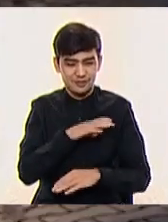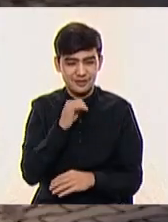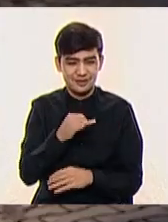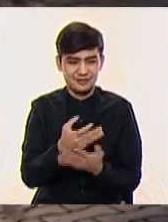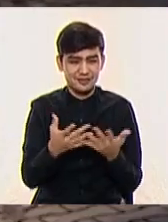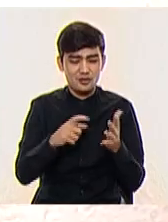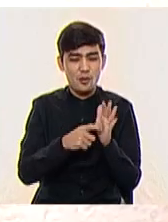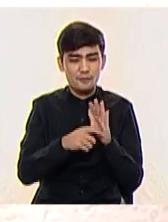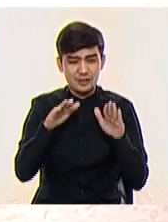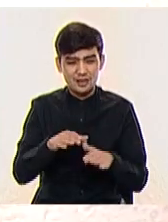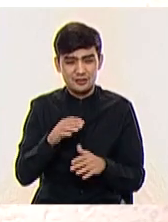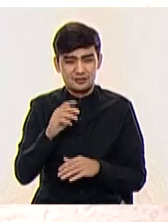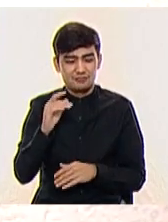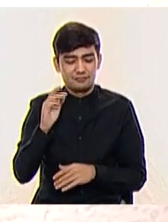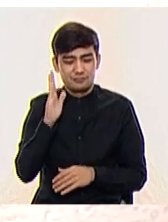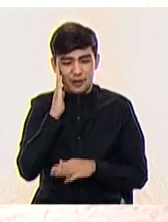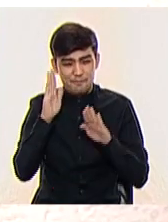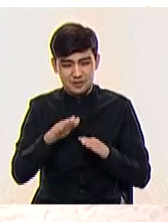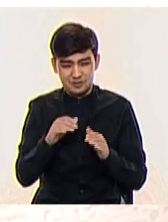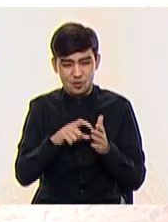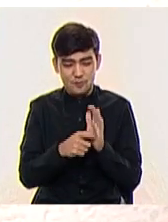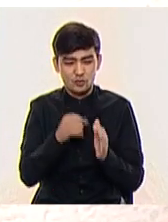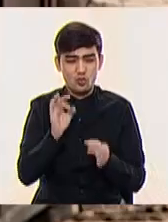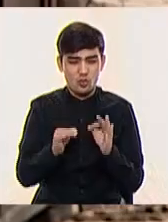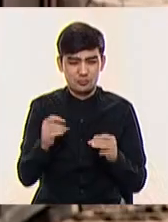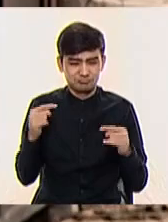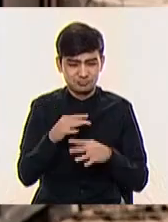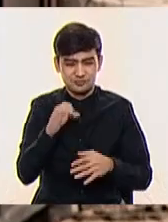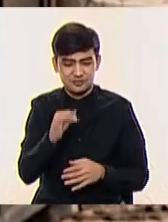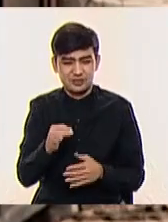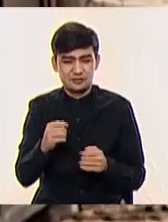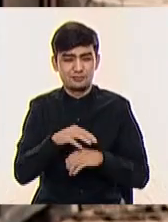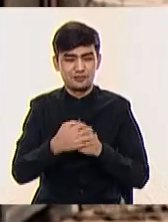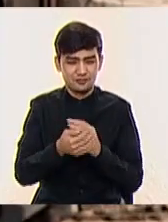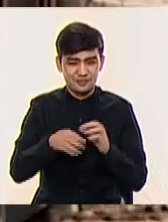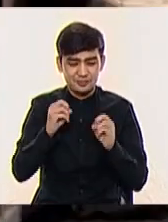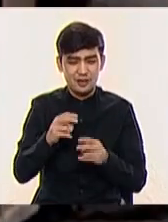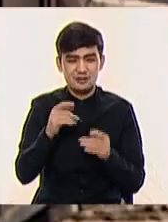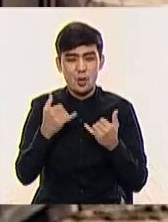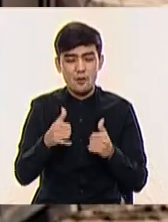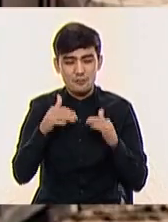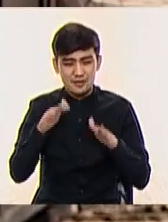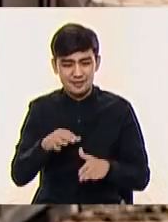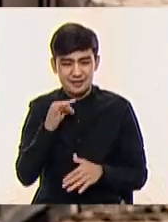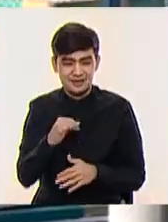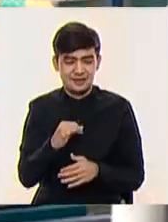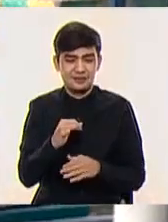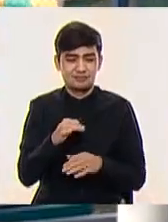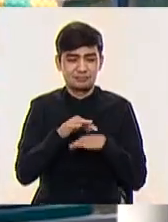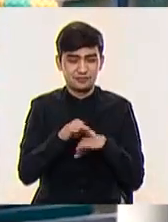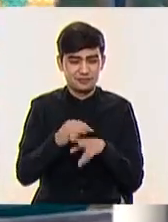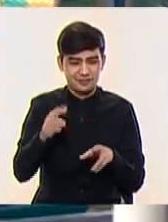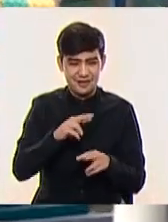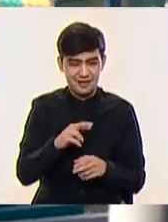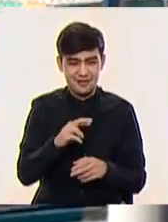палатах учреждения спальной площади не соответствует нормам отсутствовали умывальники в столовой и транспорт для перевозки подопечных